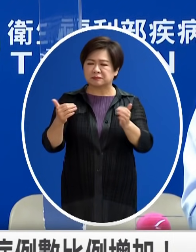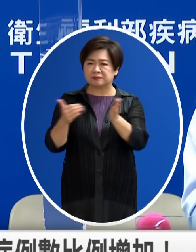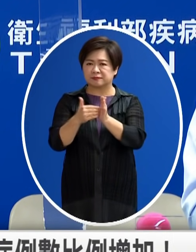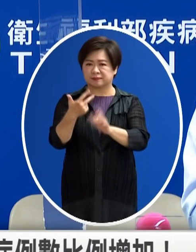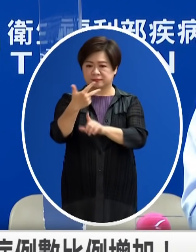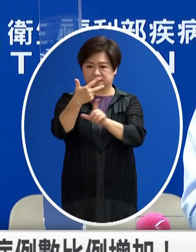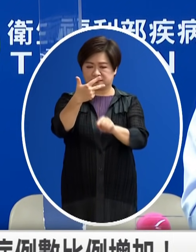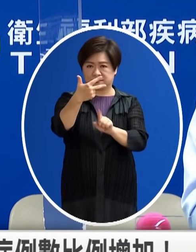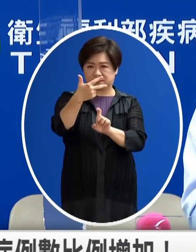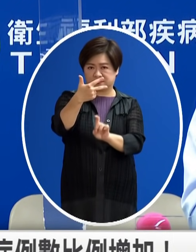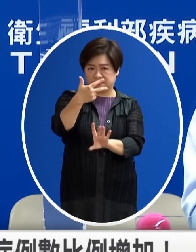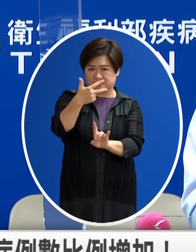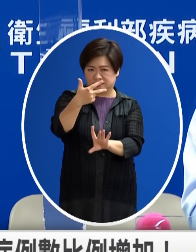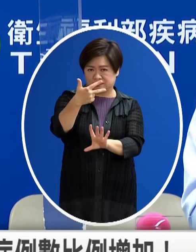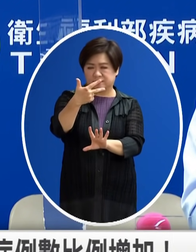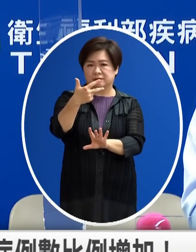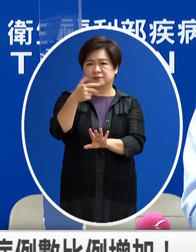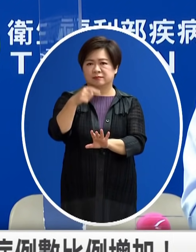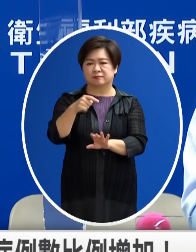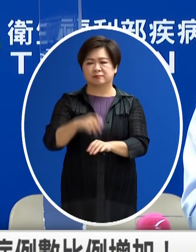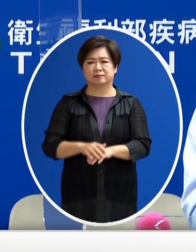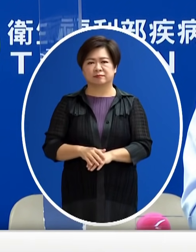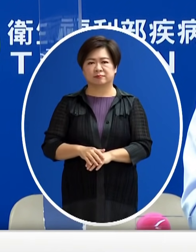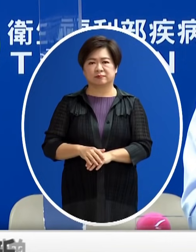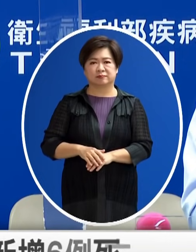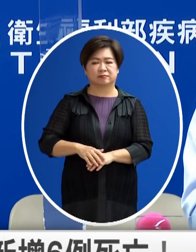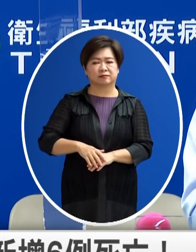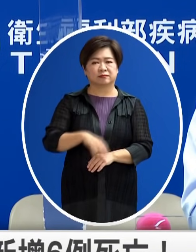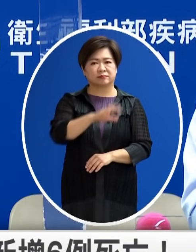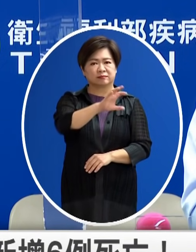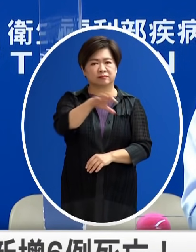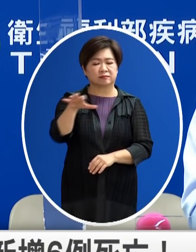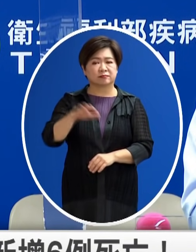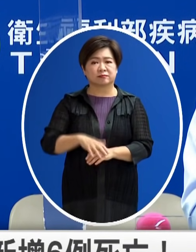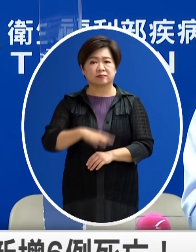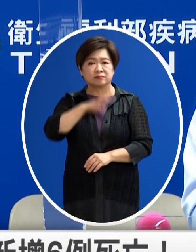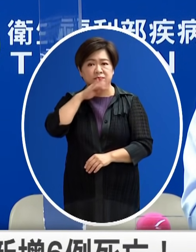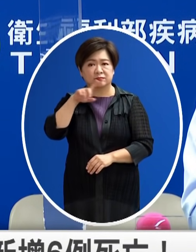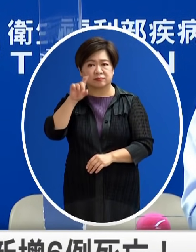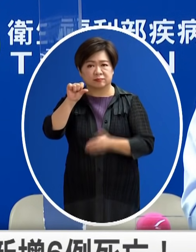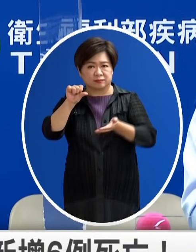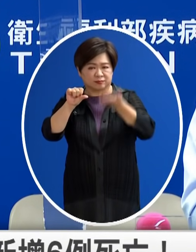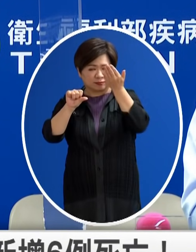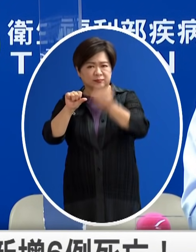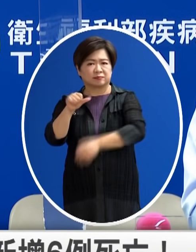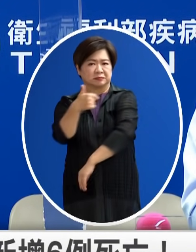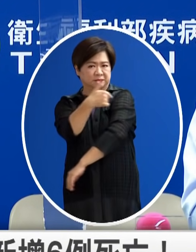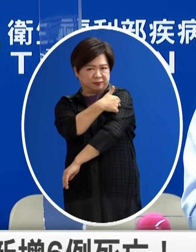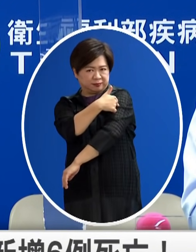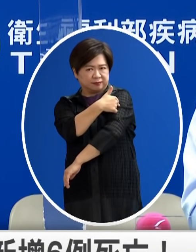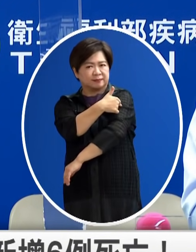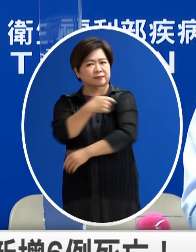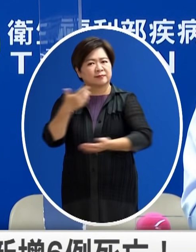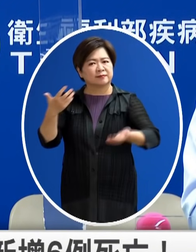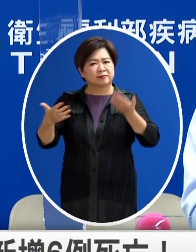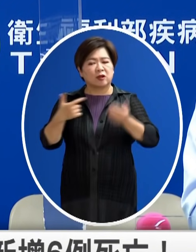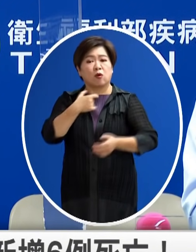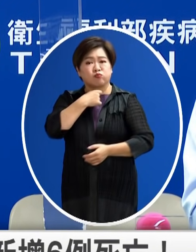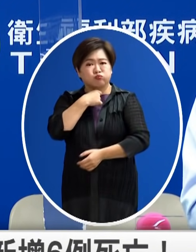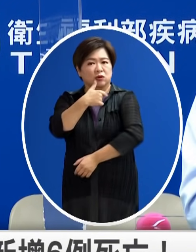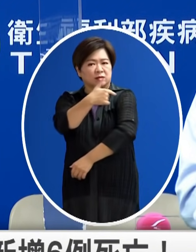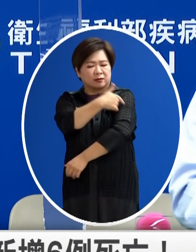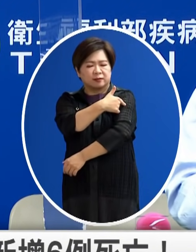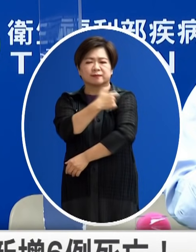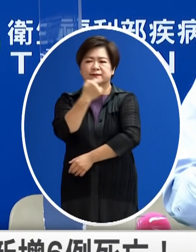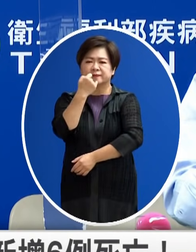到7月15号，好，那整体的65岁以上的疫苗的注射，大概有意愿的